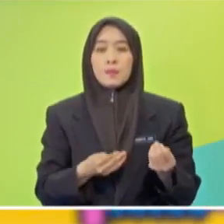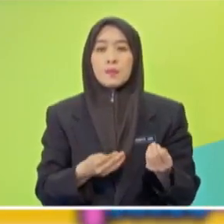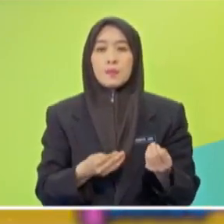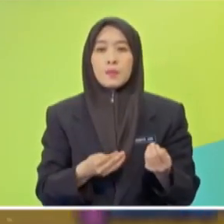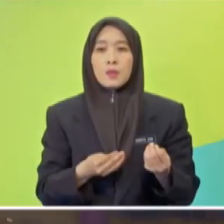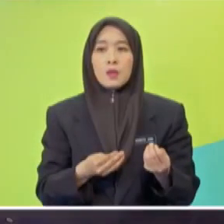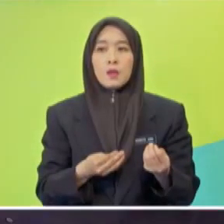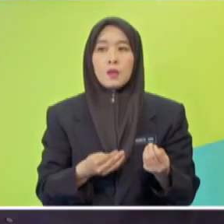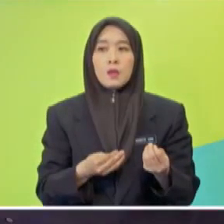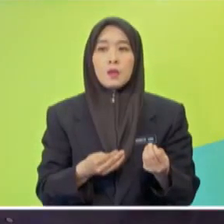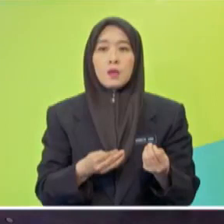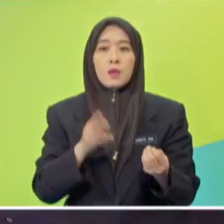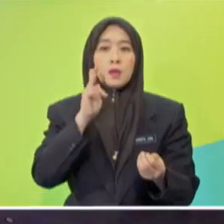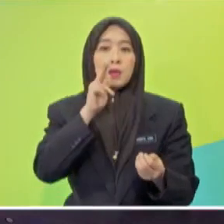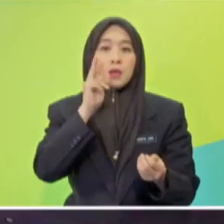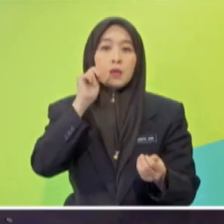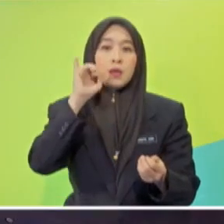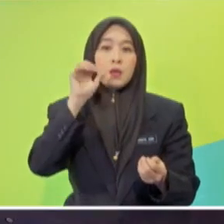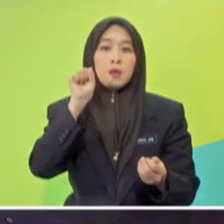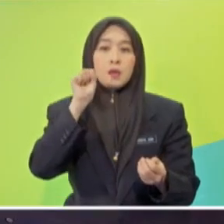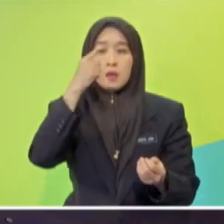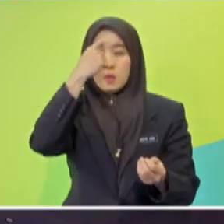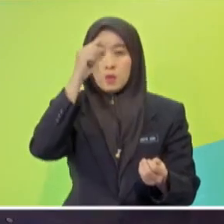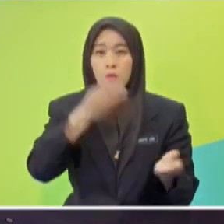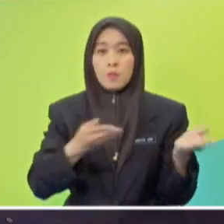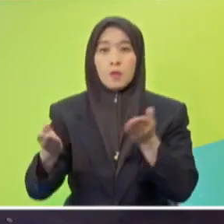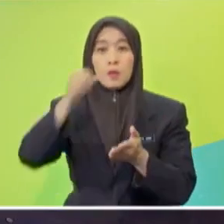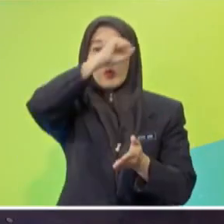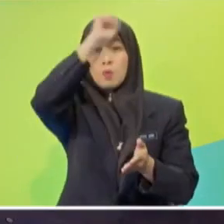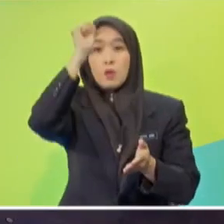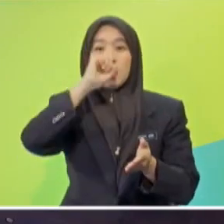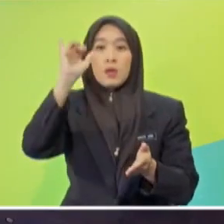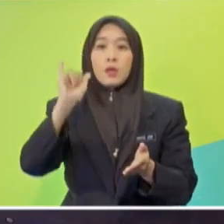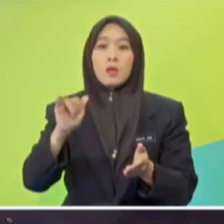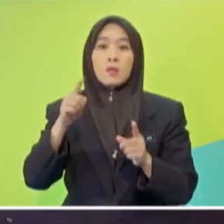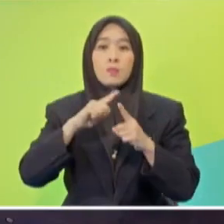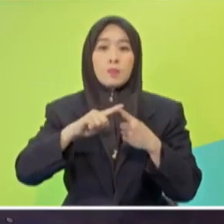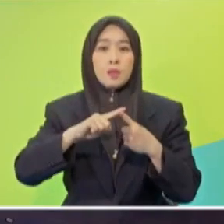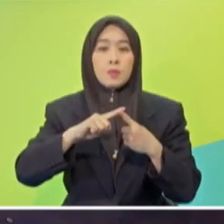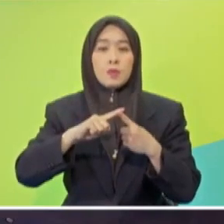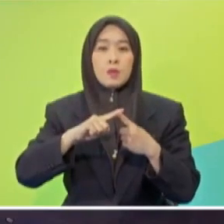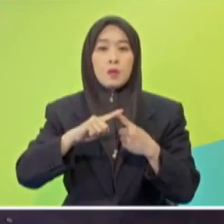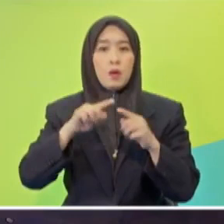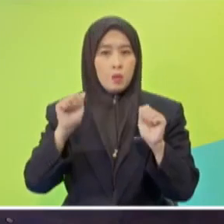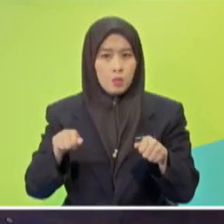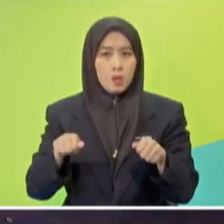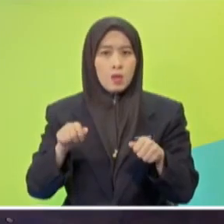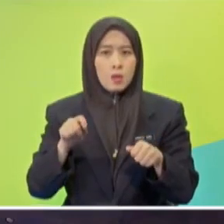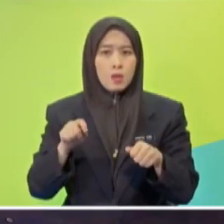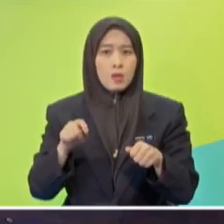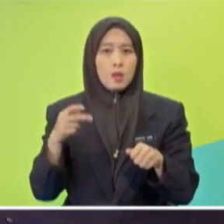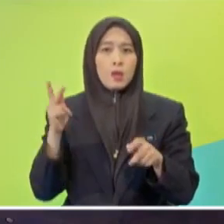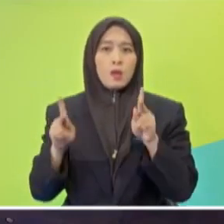soalan yang pertama baik siapa ya agak-agaknya soalnya yang pertama boleh tak galau Kak Nisa minta